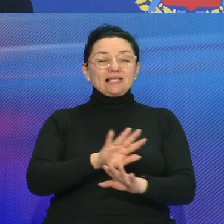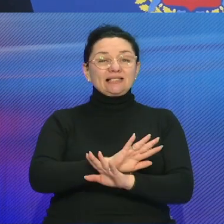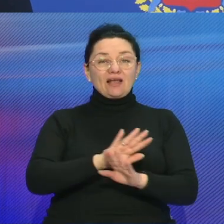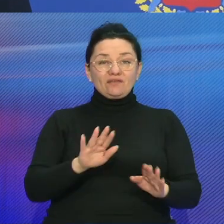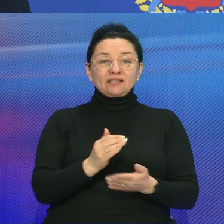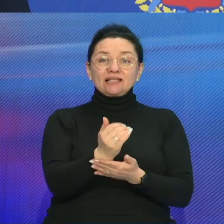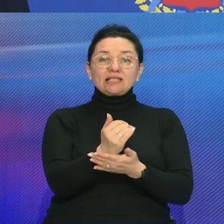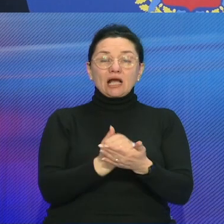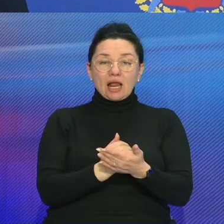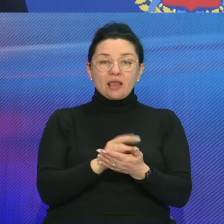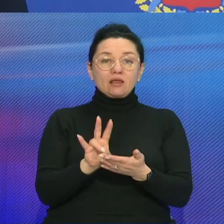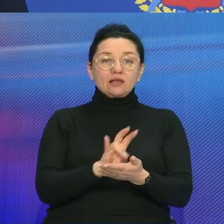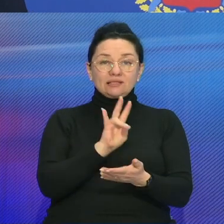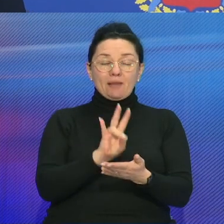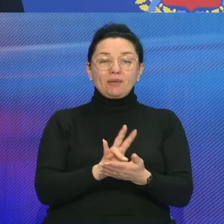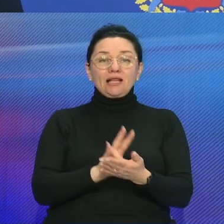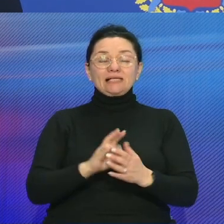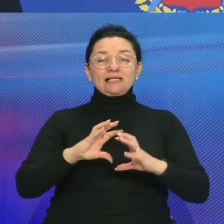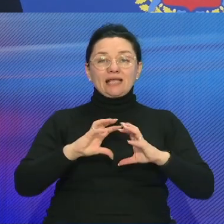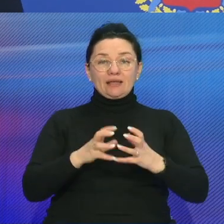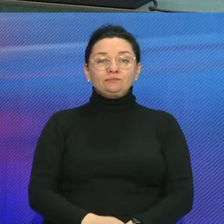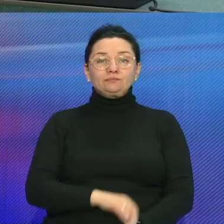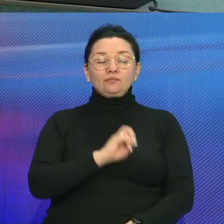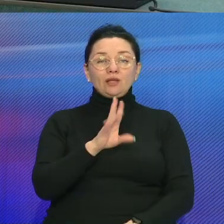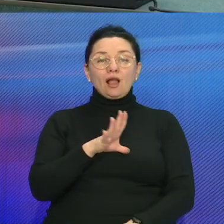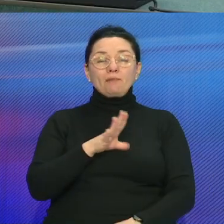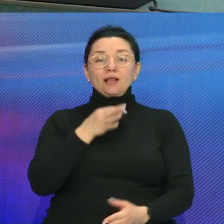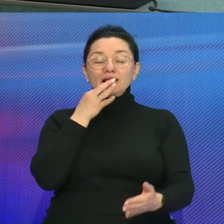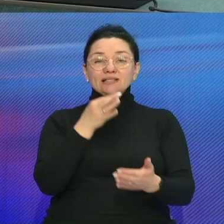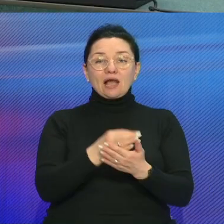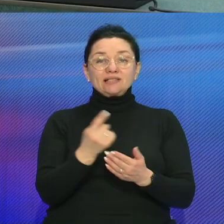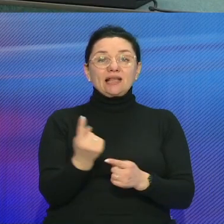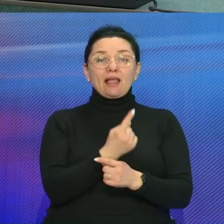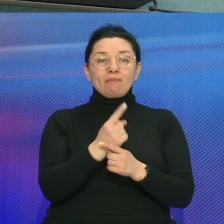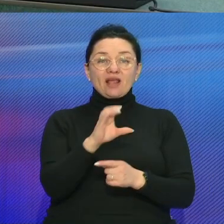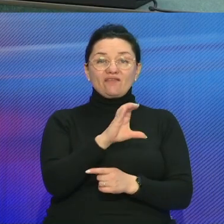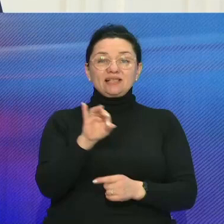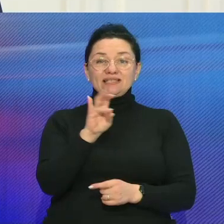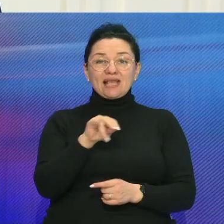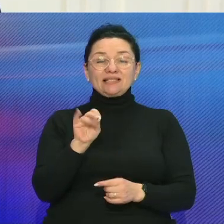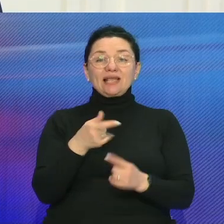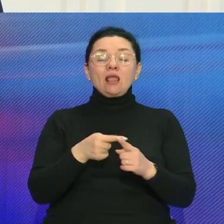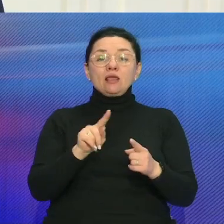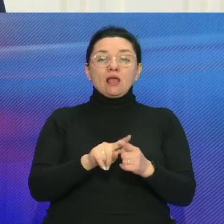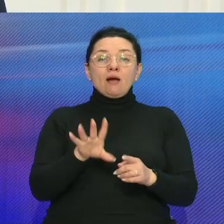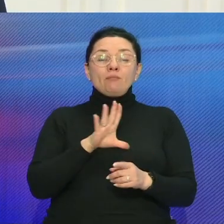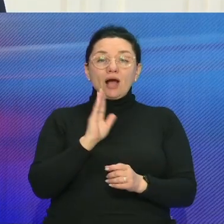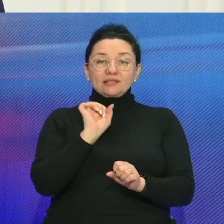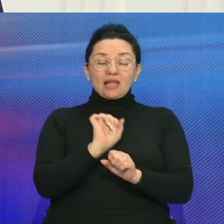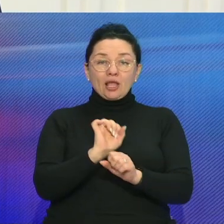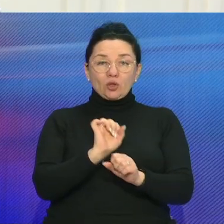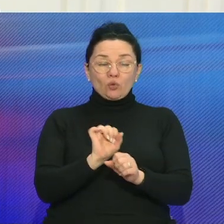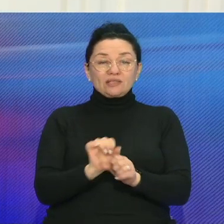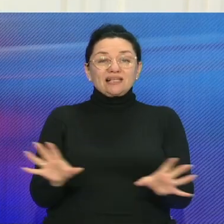сохранение стабильности и мира в нашей Беларуси. Как было заявлено на первой сессии, головной задачей ДЭП-корпуса